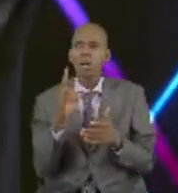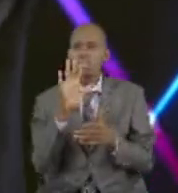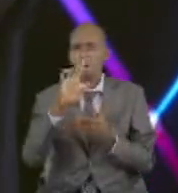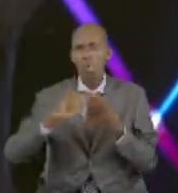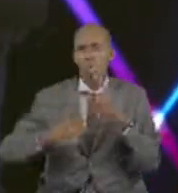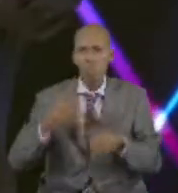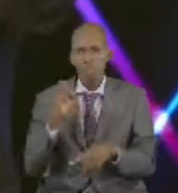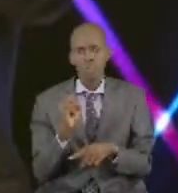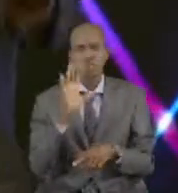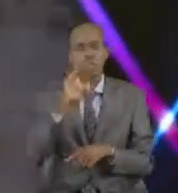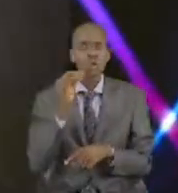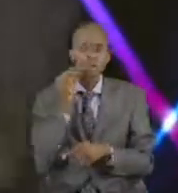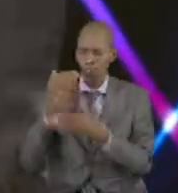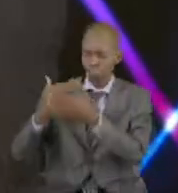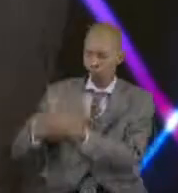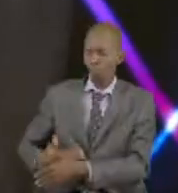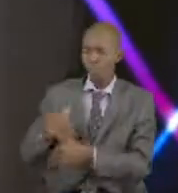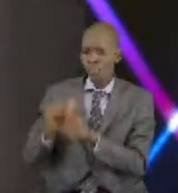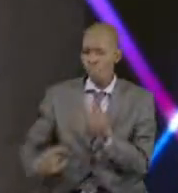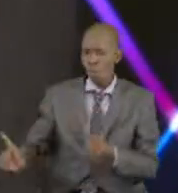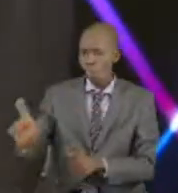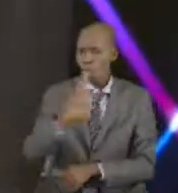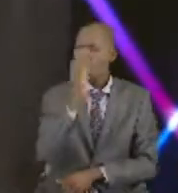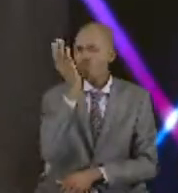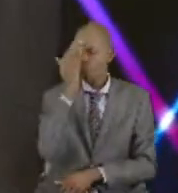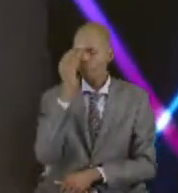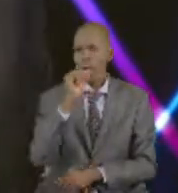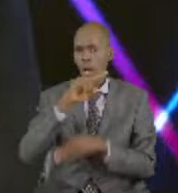sorte que vos amis, vos voisins, ta famille,